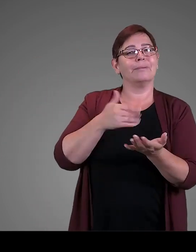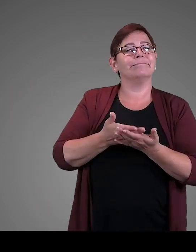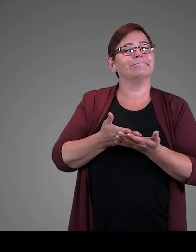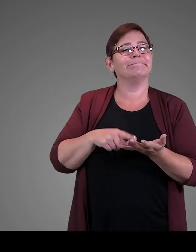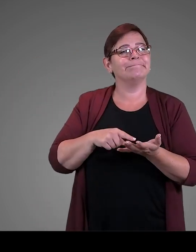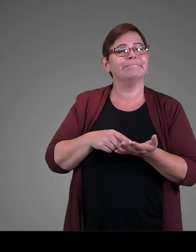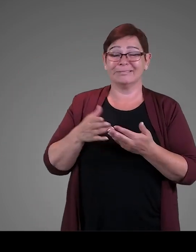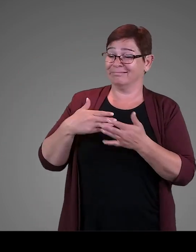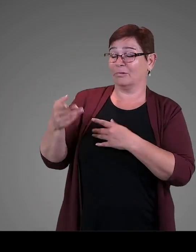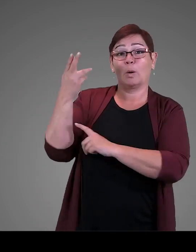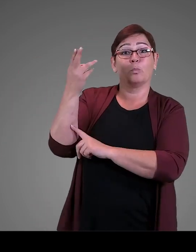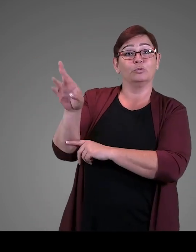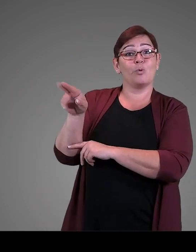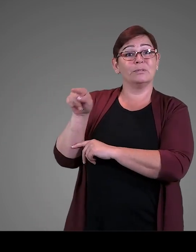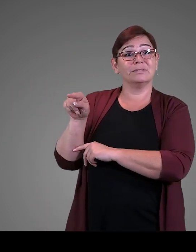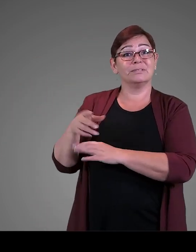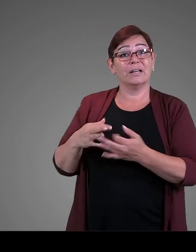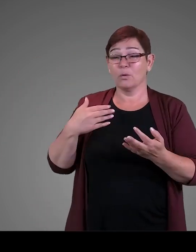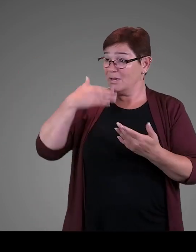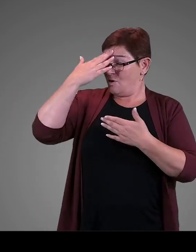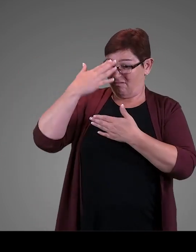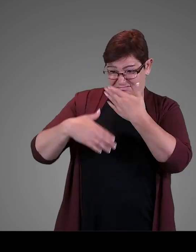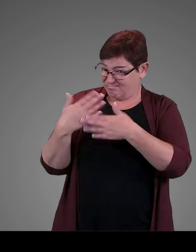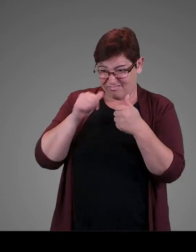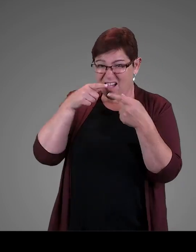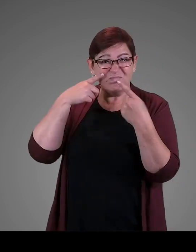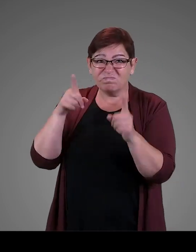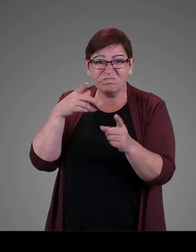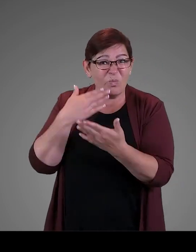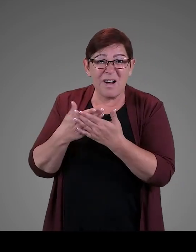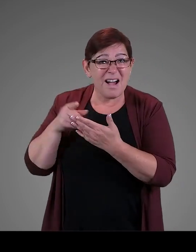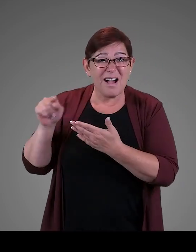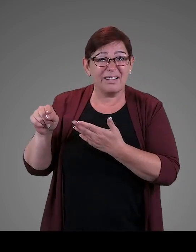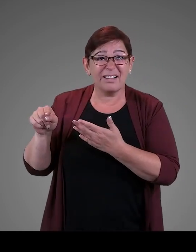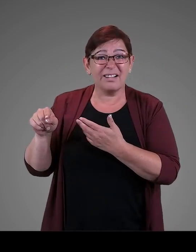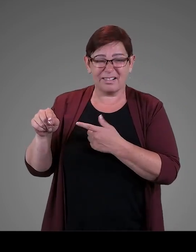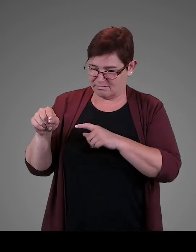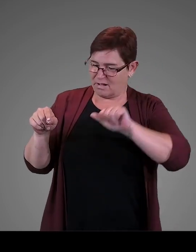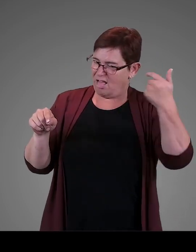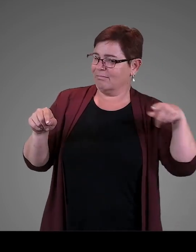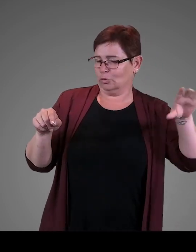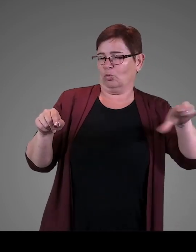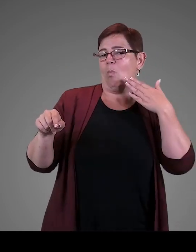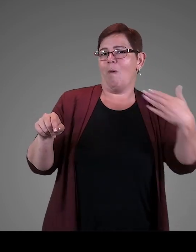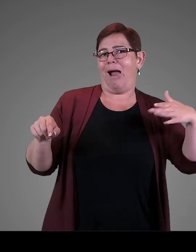humaines, où on sait tous que ça va pas, ça va mieux qu'ailleurs.